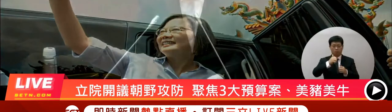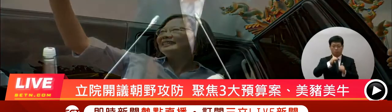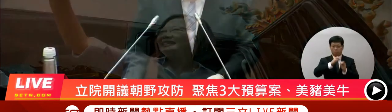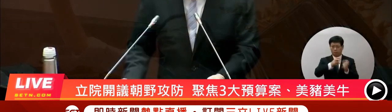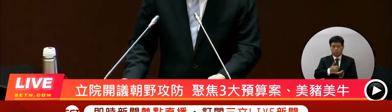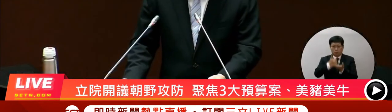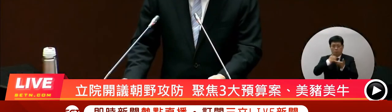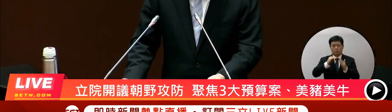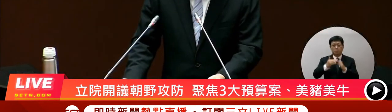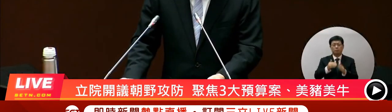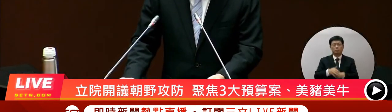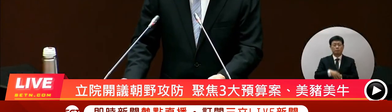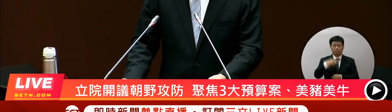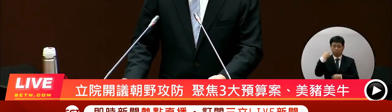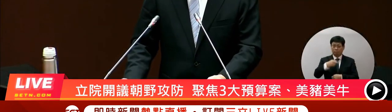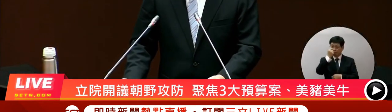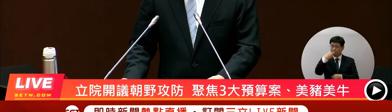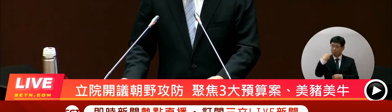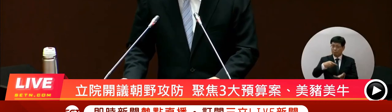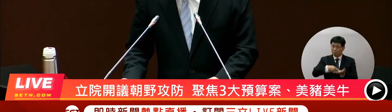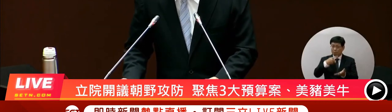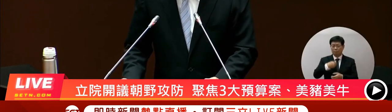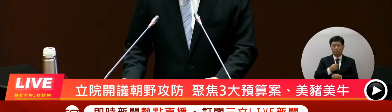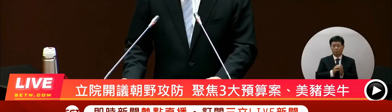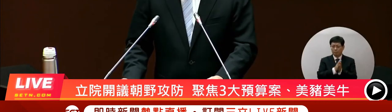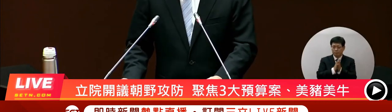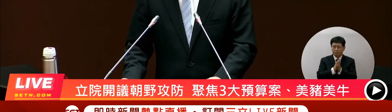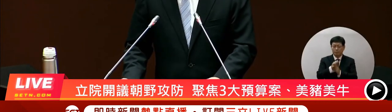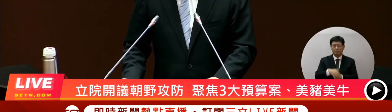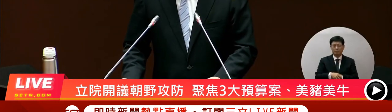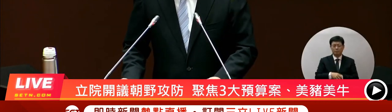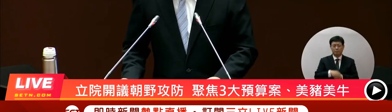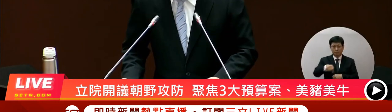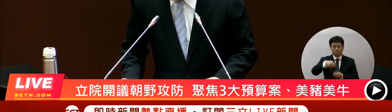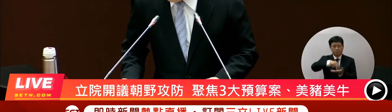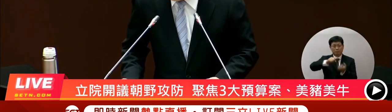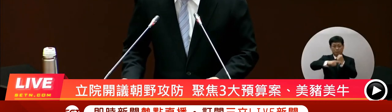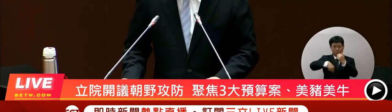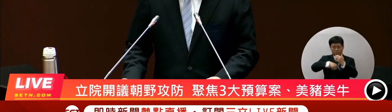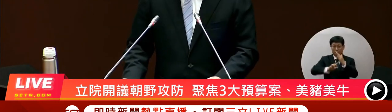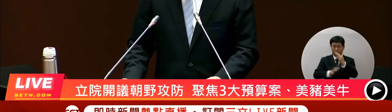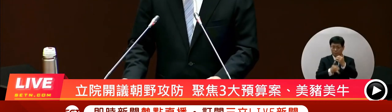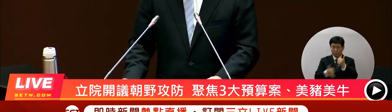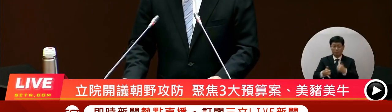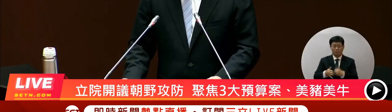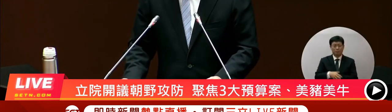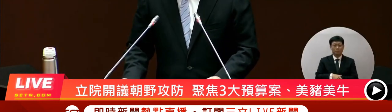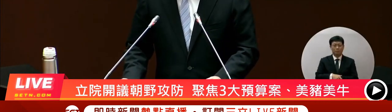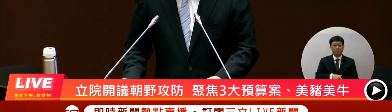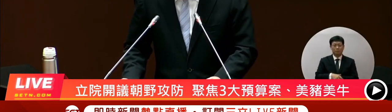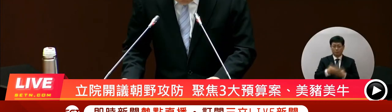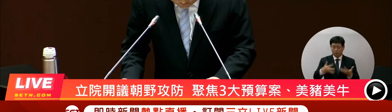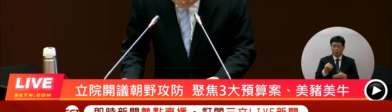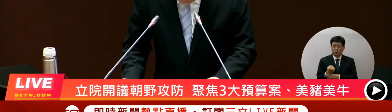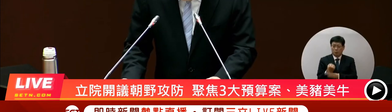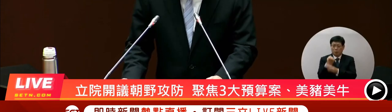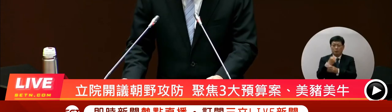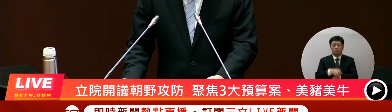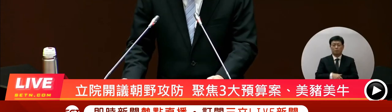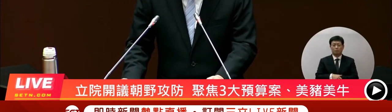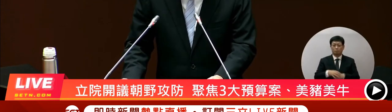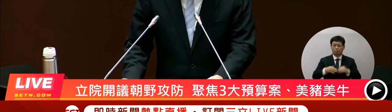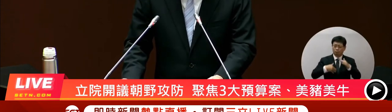家。特别再次的恳请贵院各位委员先进大力支持，